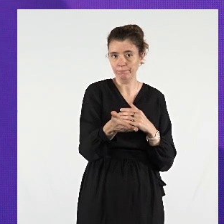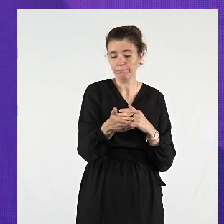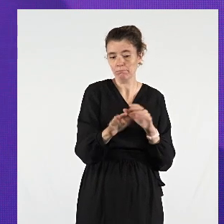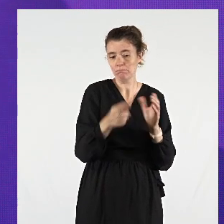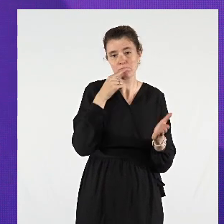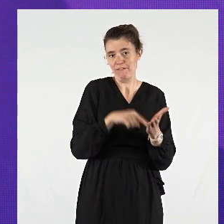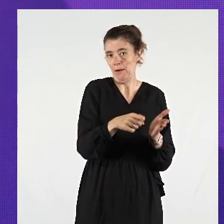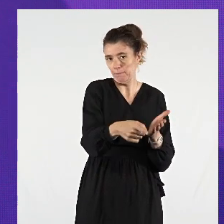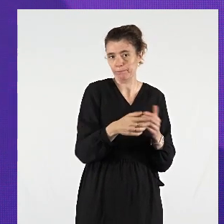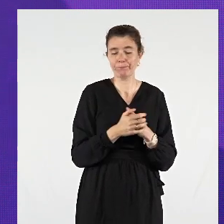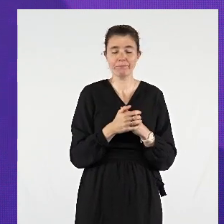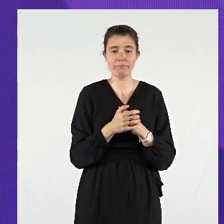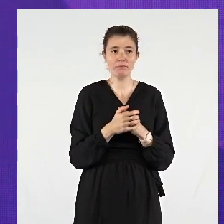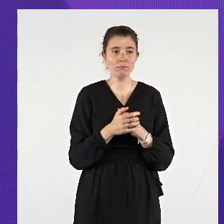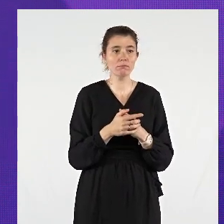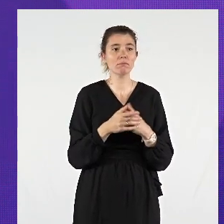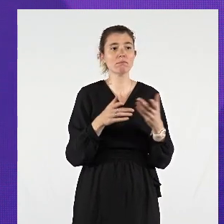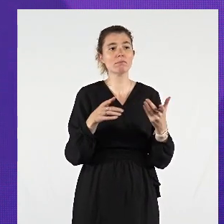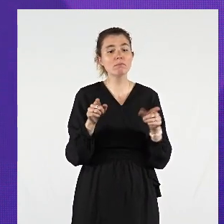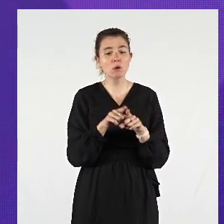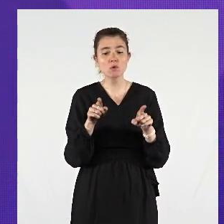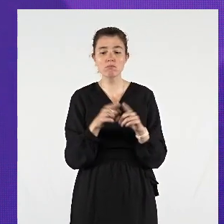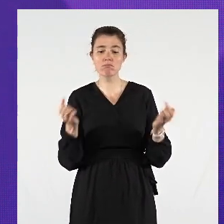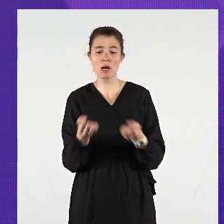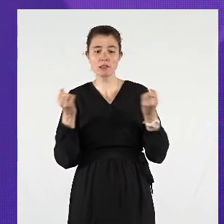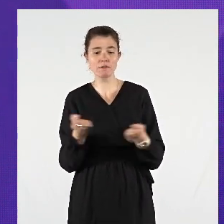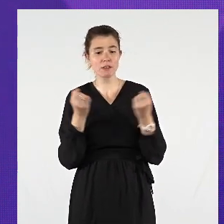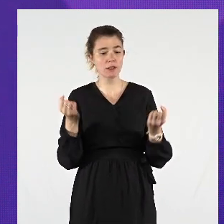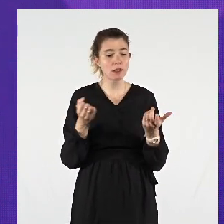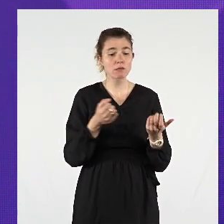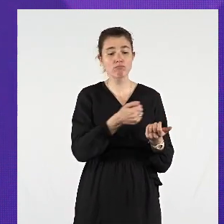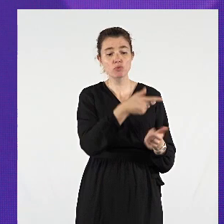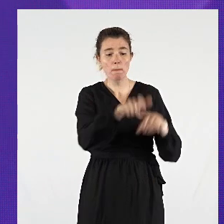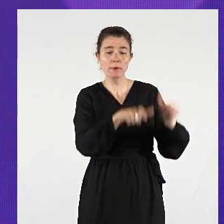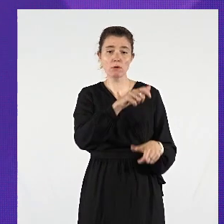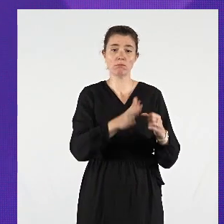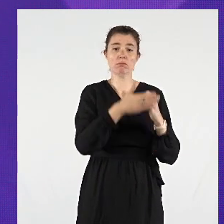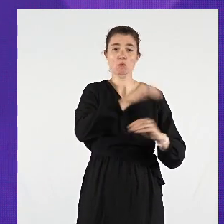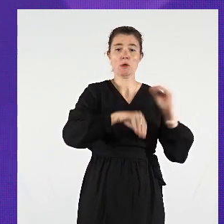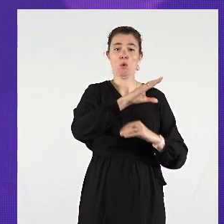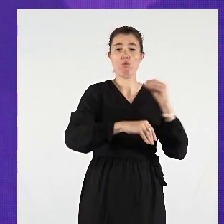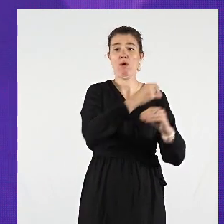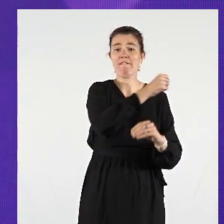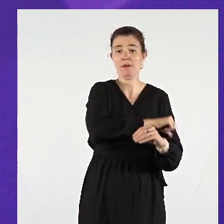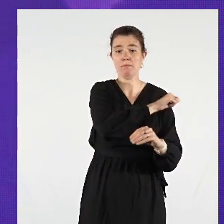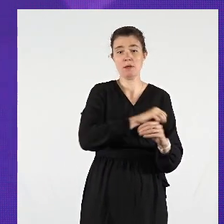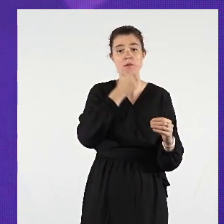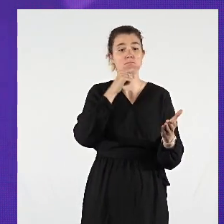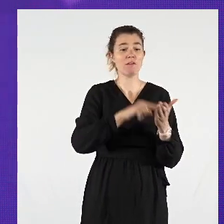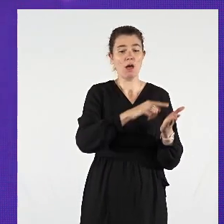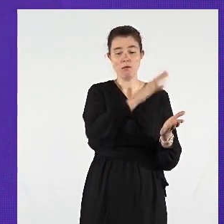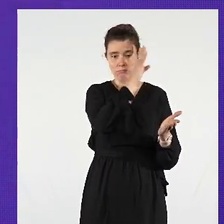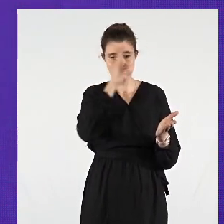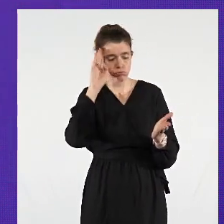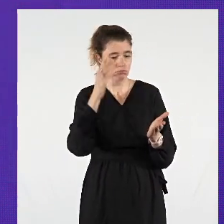et une sorte d'activité multicarte de nombreux aides-soignants et infirmiers qui, peut-être liée à la modestie de leur paye par rapport aux charges